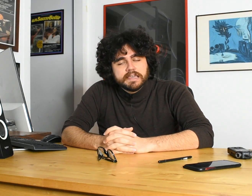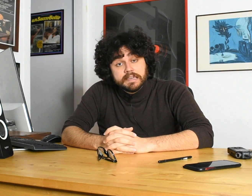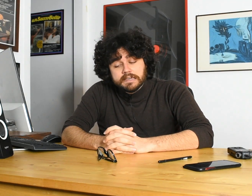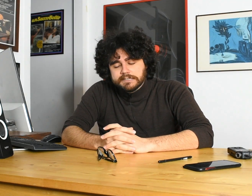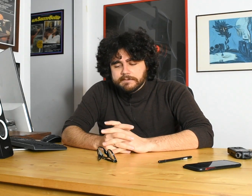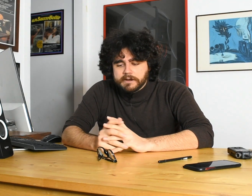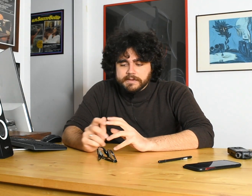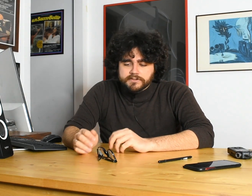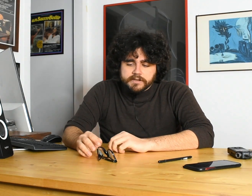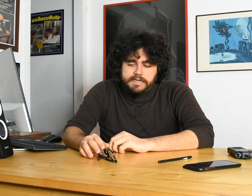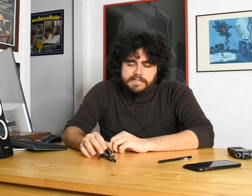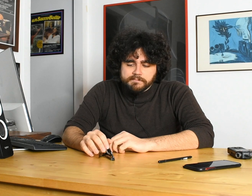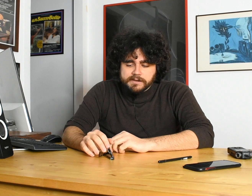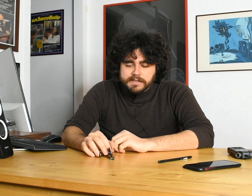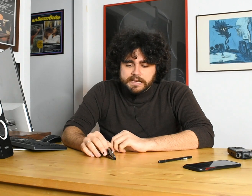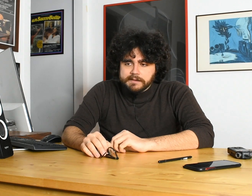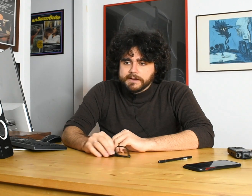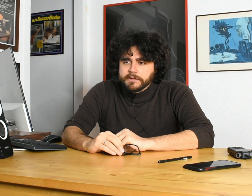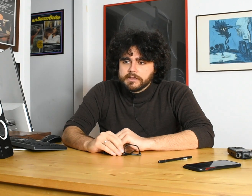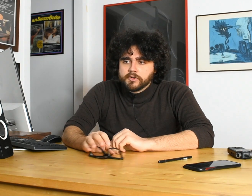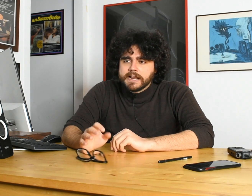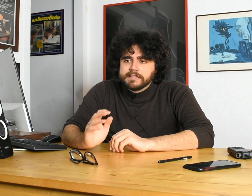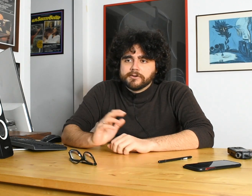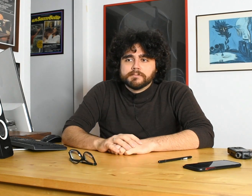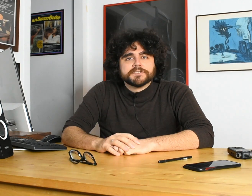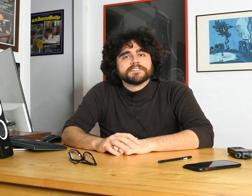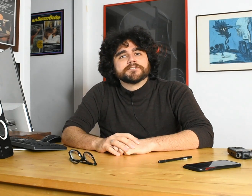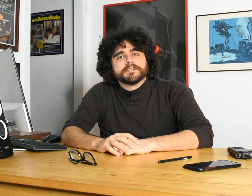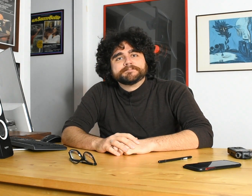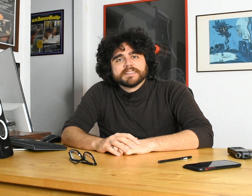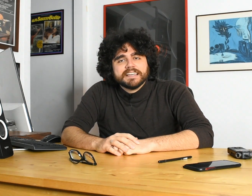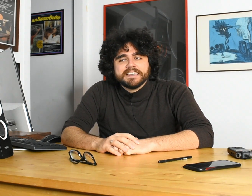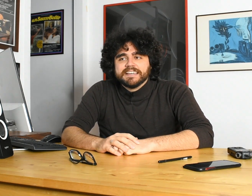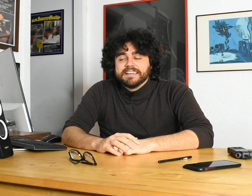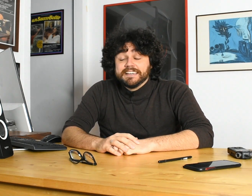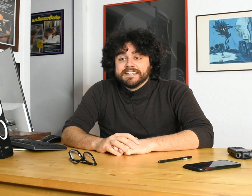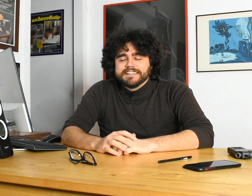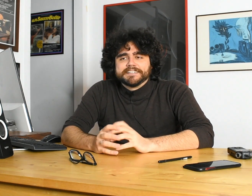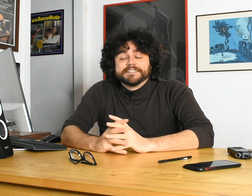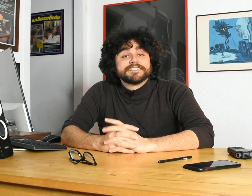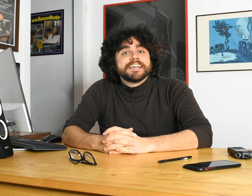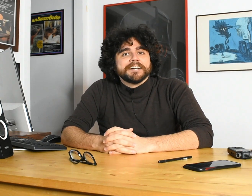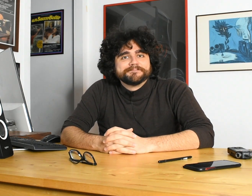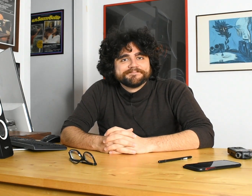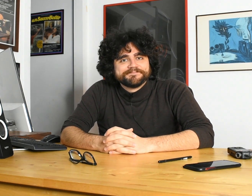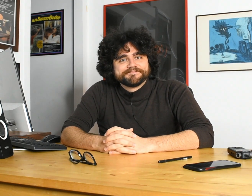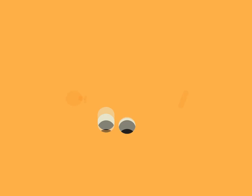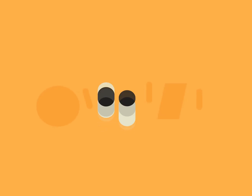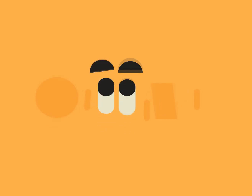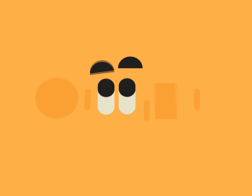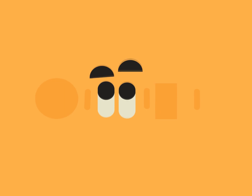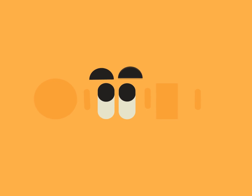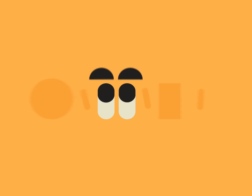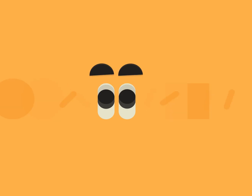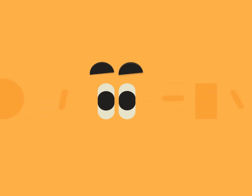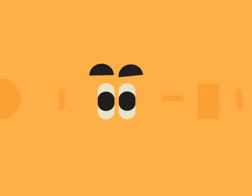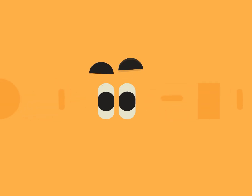Democratico. Sempre ammesso che debba rimanere il Partito Democratico l'opposizione. Sigla!